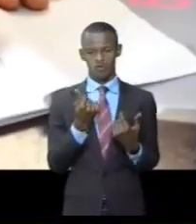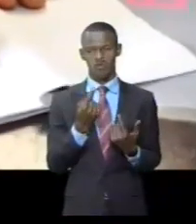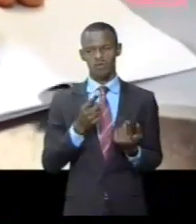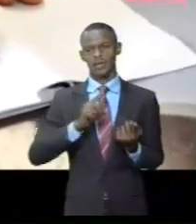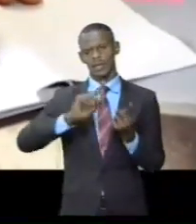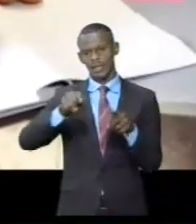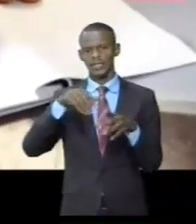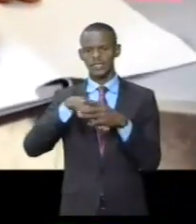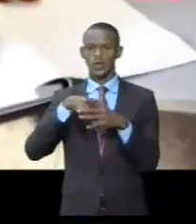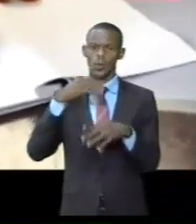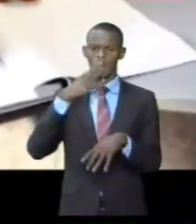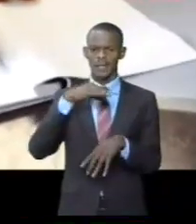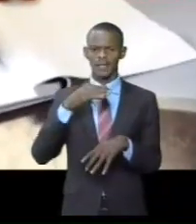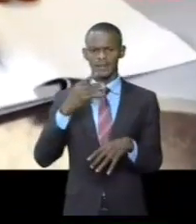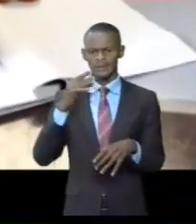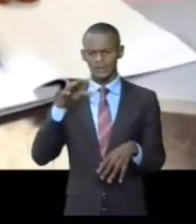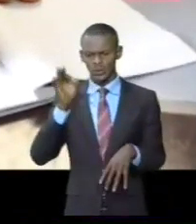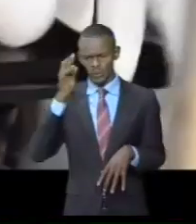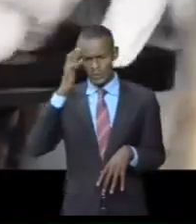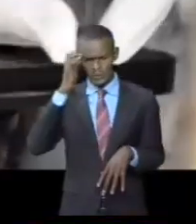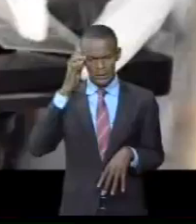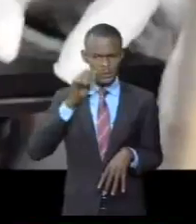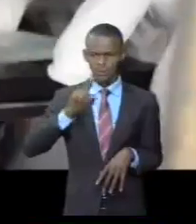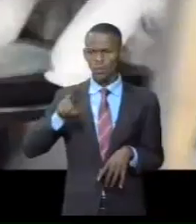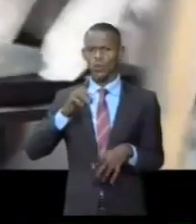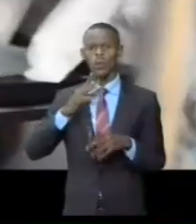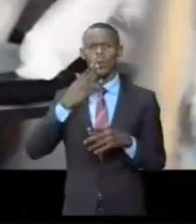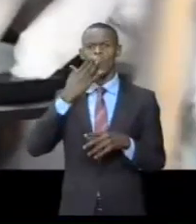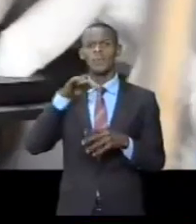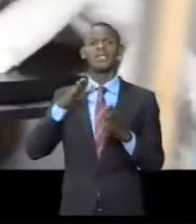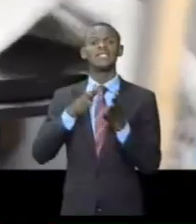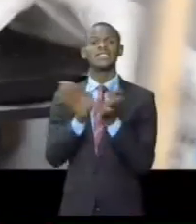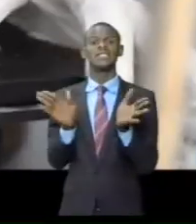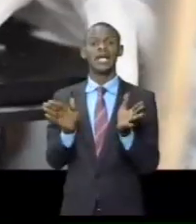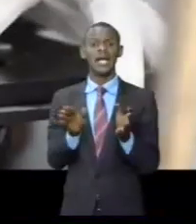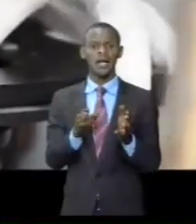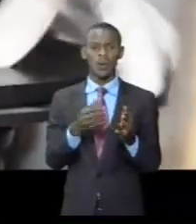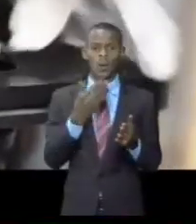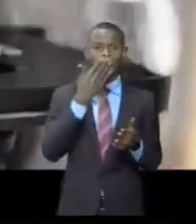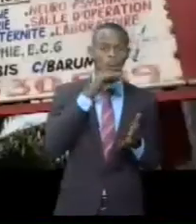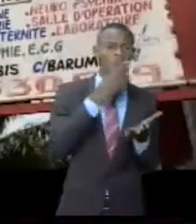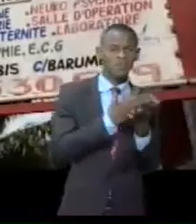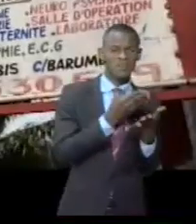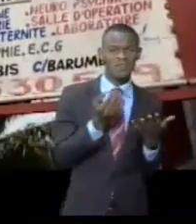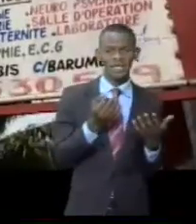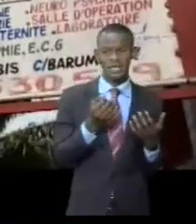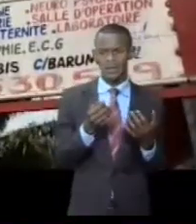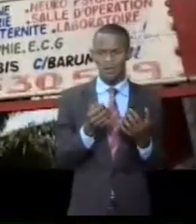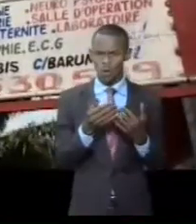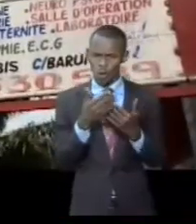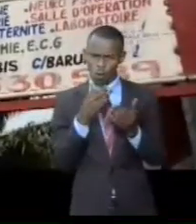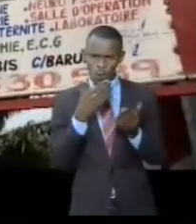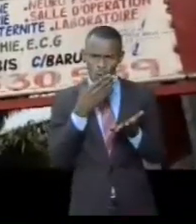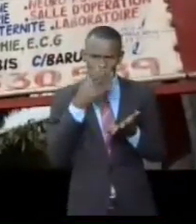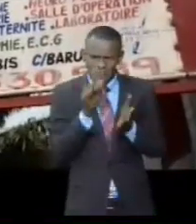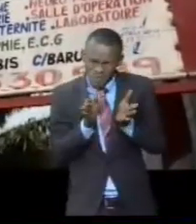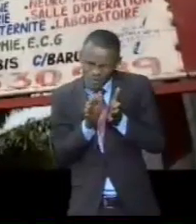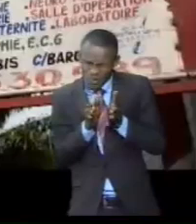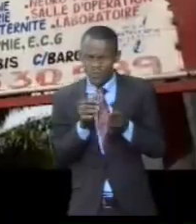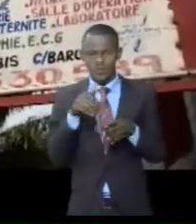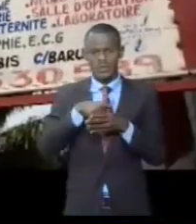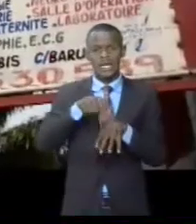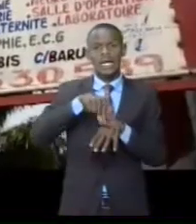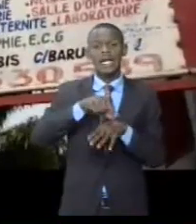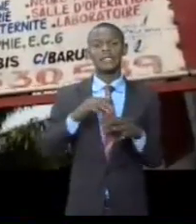choix entre un hôpital public ou privé ou encore un dispensaire du quartier. Le centre Lotus est un centre privé